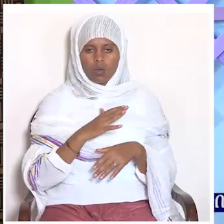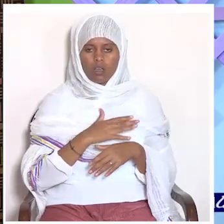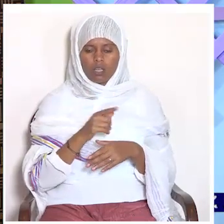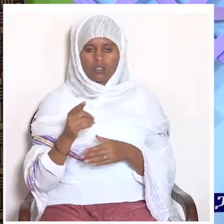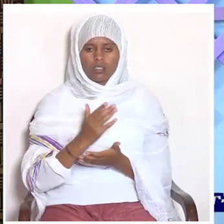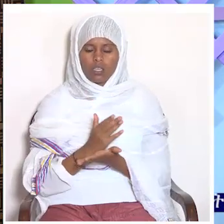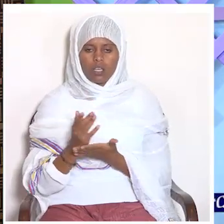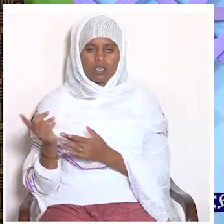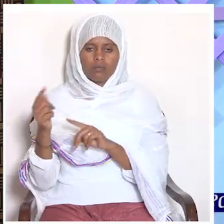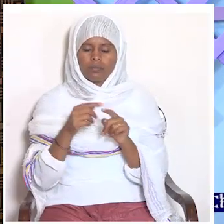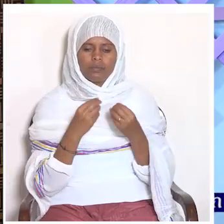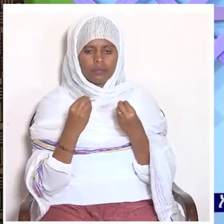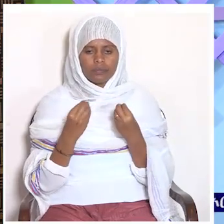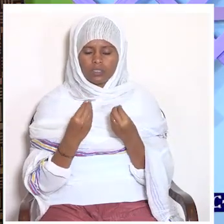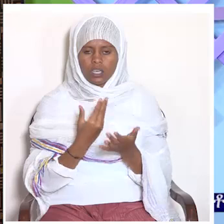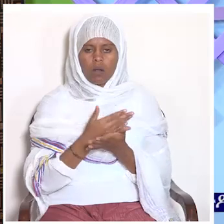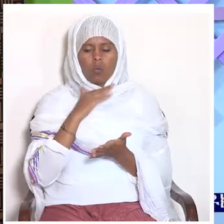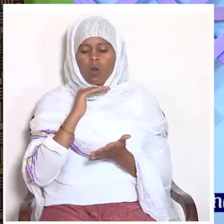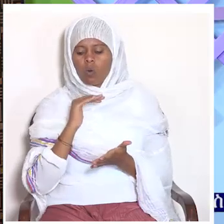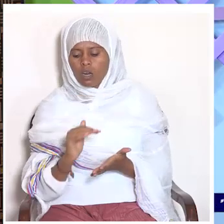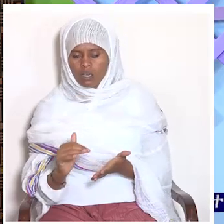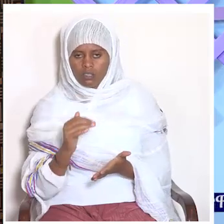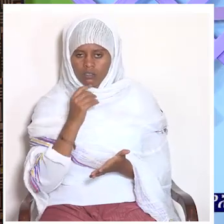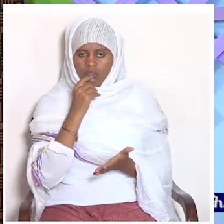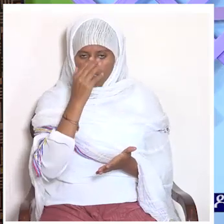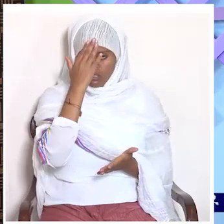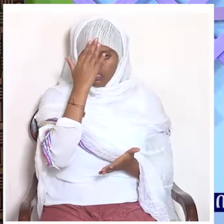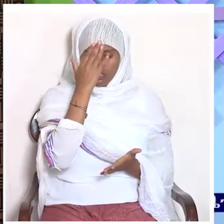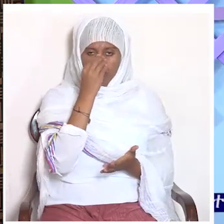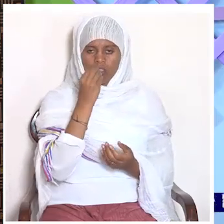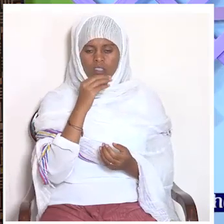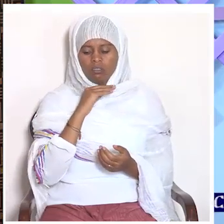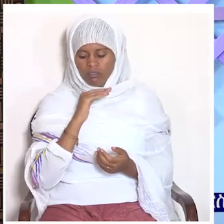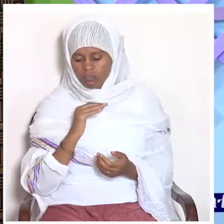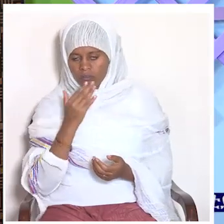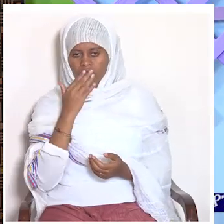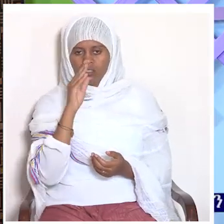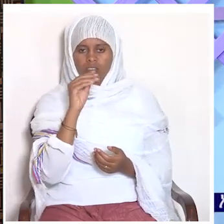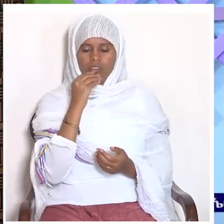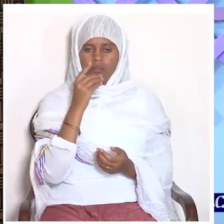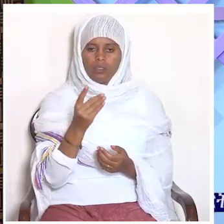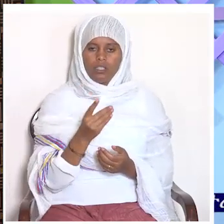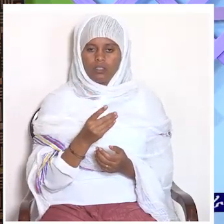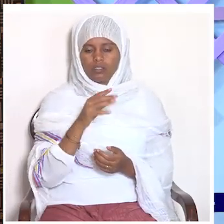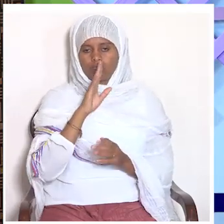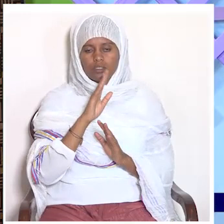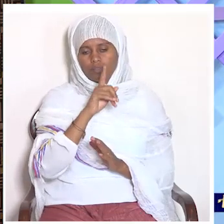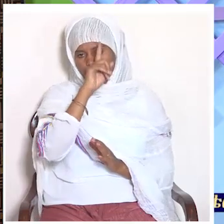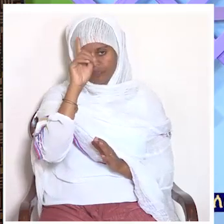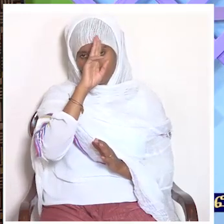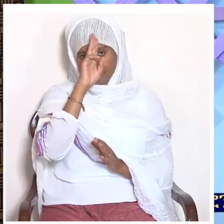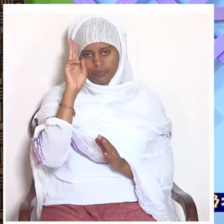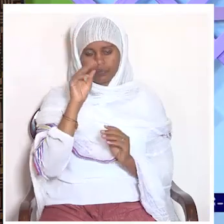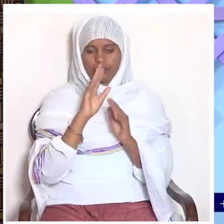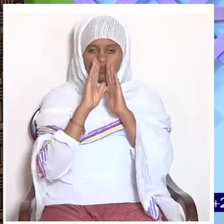نازلنا ونا نزي تاريخ زم مصانه تتواله كاغالغالكا زبل ايو كاغالغالكا تبعله زلا من يا انت تبعلت